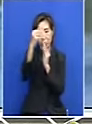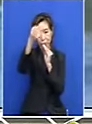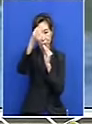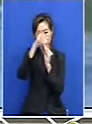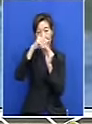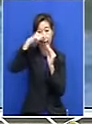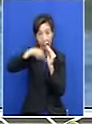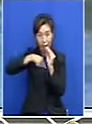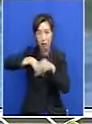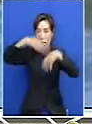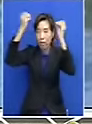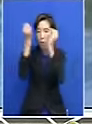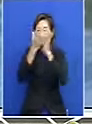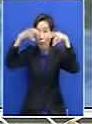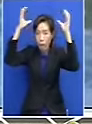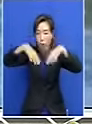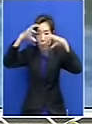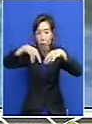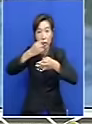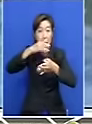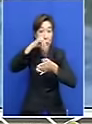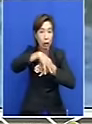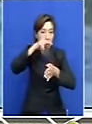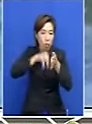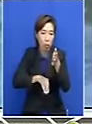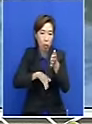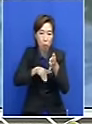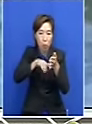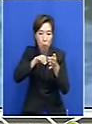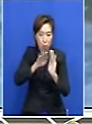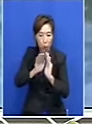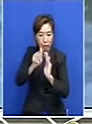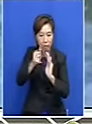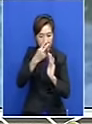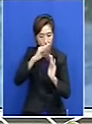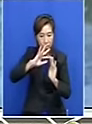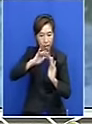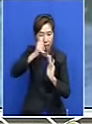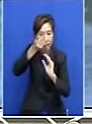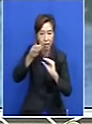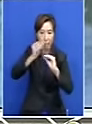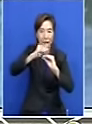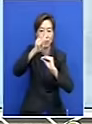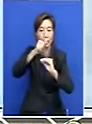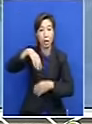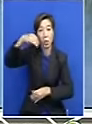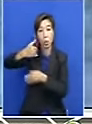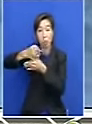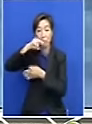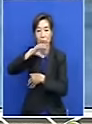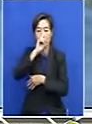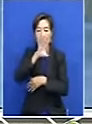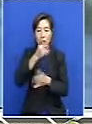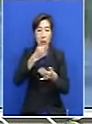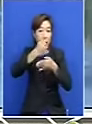ให้ปริมาณน้ำสะสมตลอดช่วงของฤดูฝนที่ผ่านมาได้ผลดีนะครับแล้วก็มีแนวโน้มที่จะดีขึ้นอย่างต่อเนื่องกรมชลประทานเผยตัวเลข